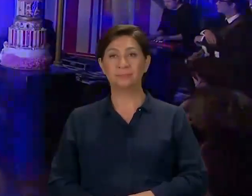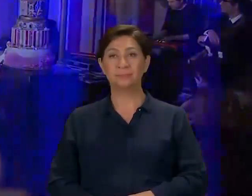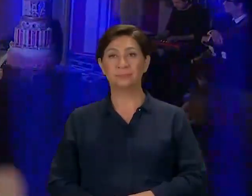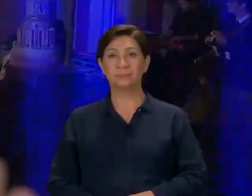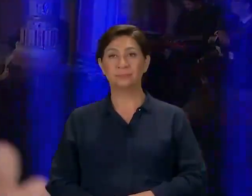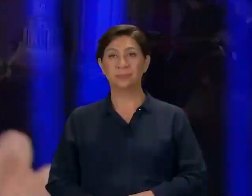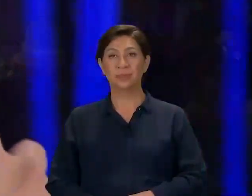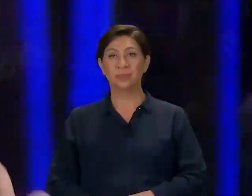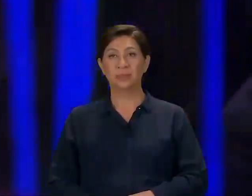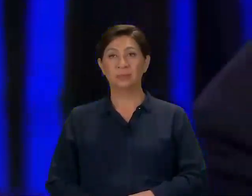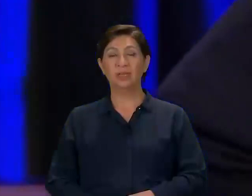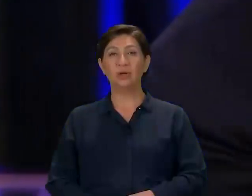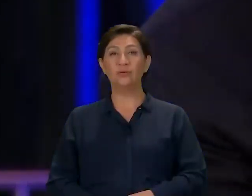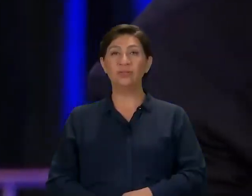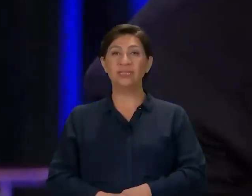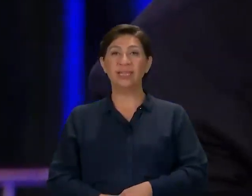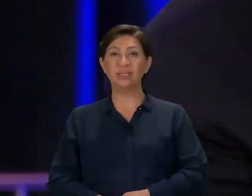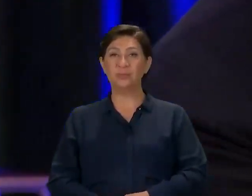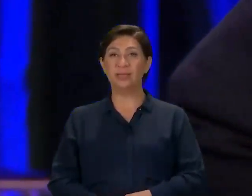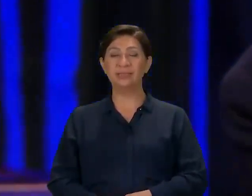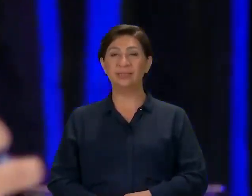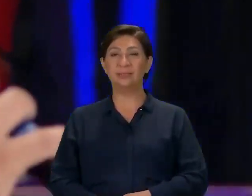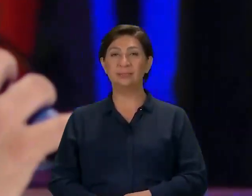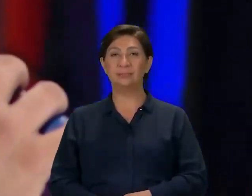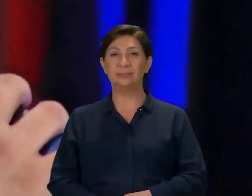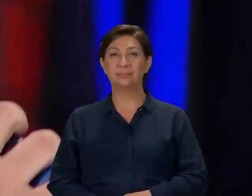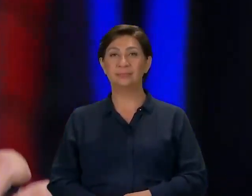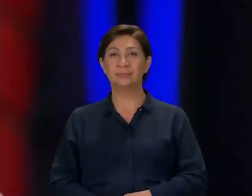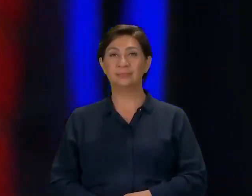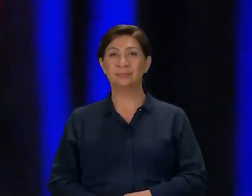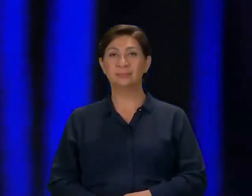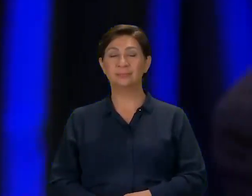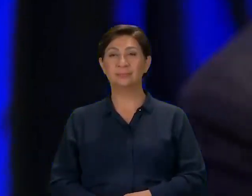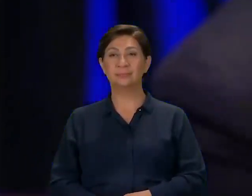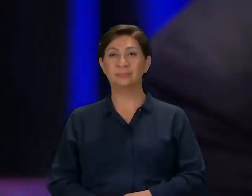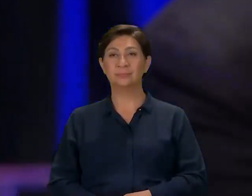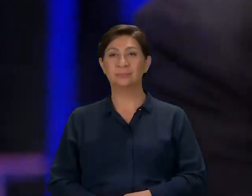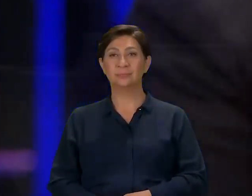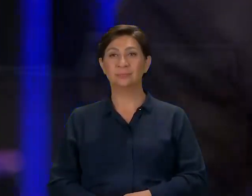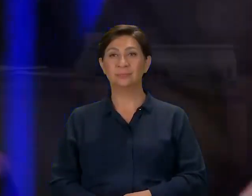c'est un oiseau qui tend ses ailes pour s'envoler.